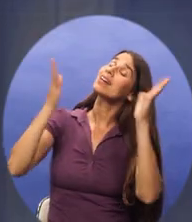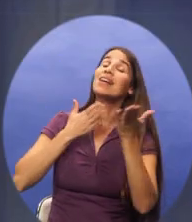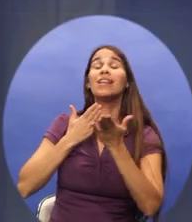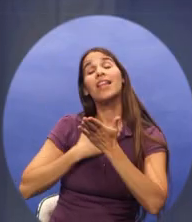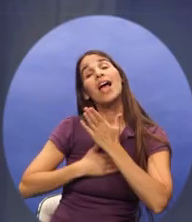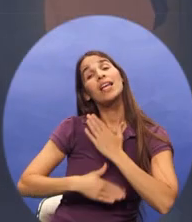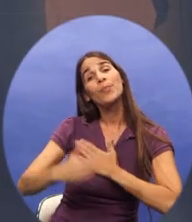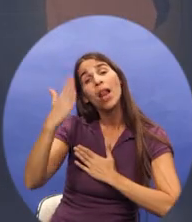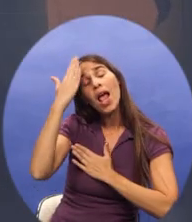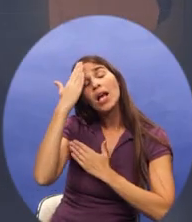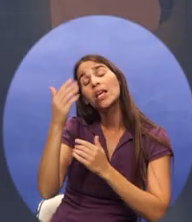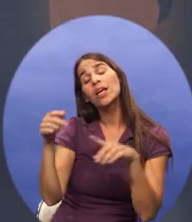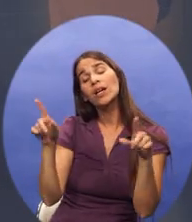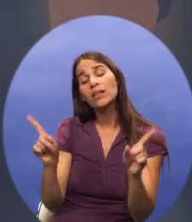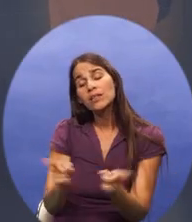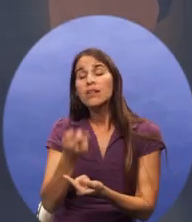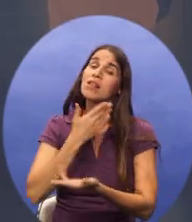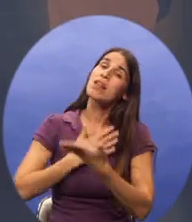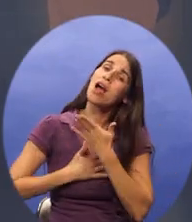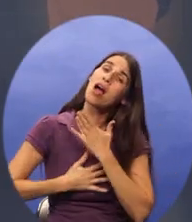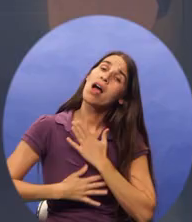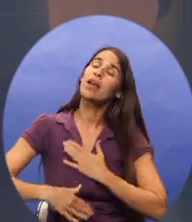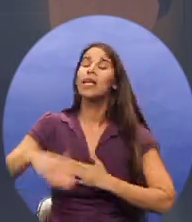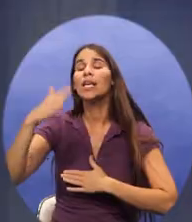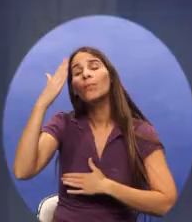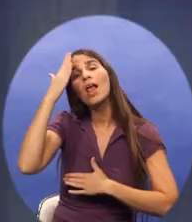אז נעים להכיר.